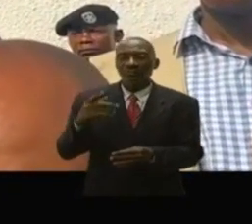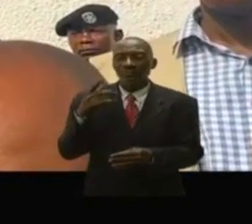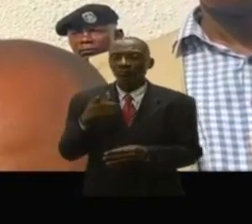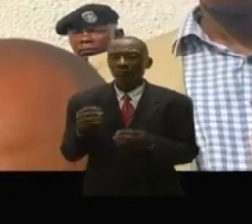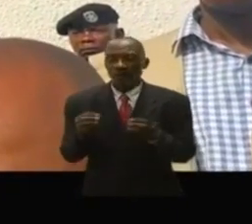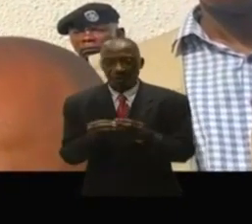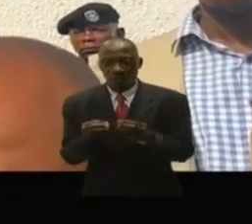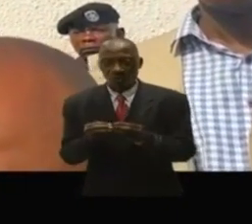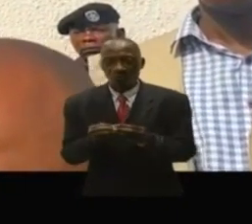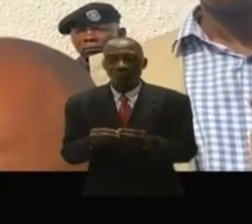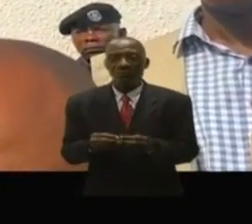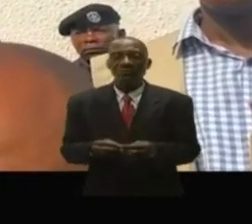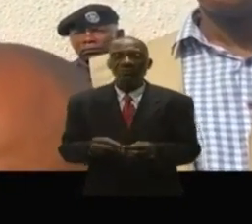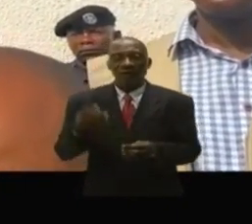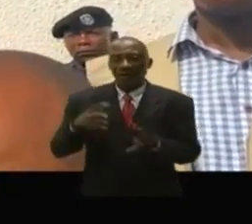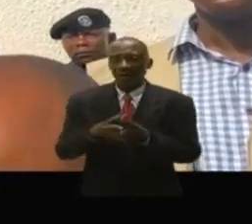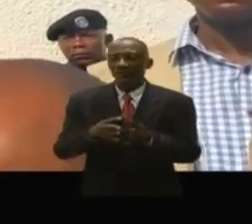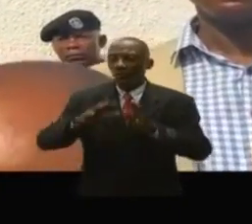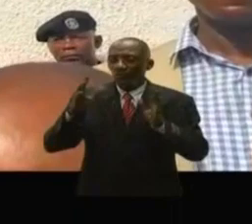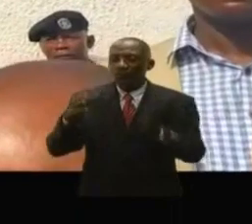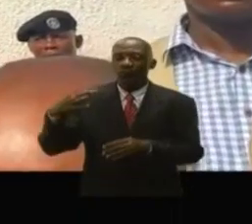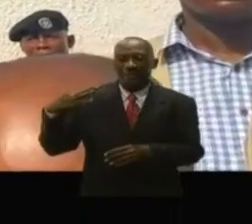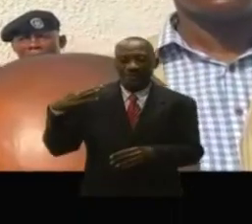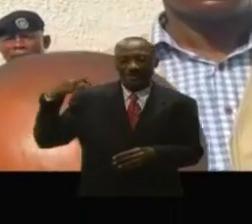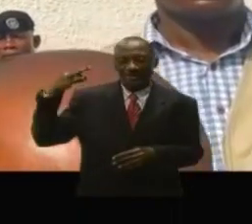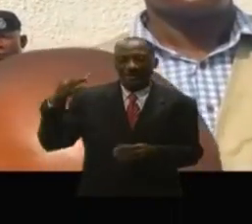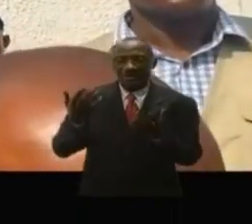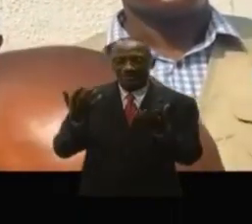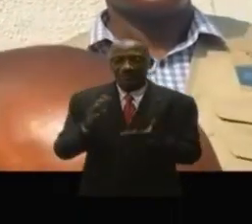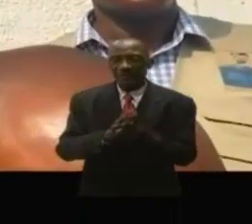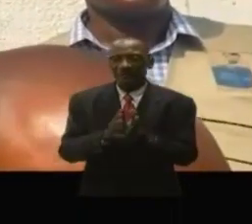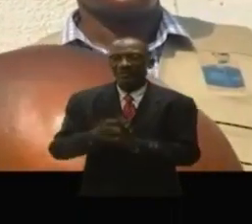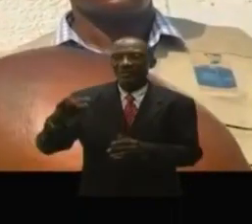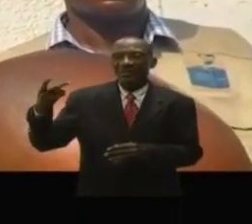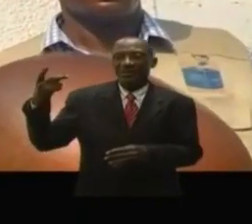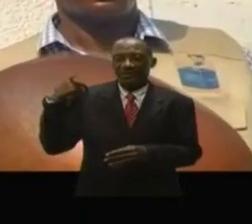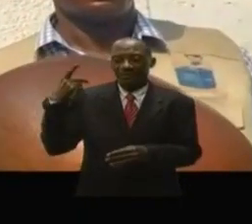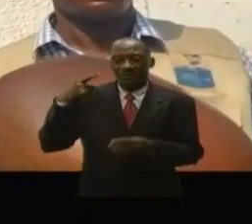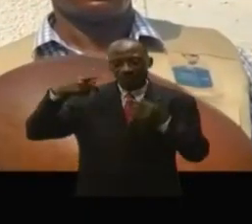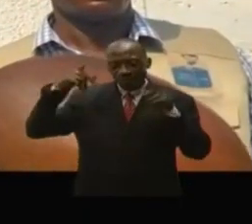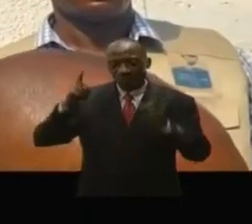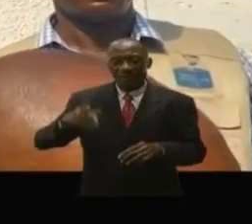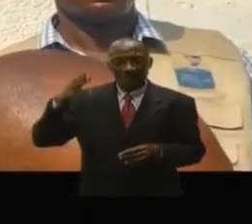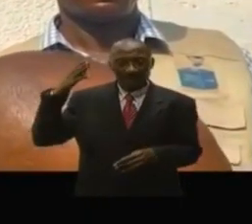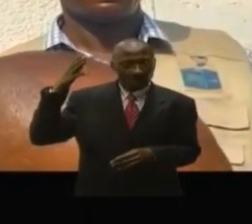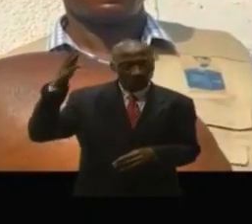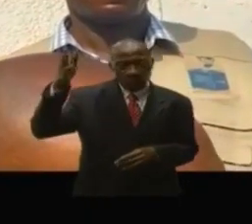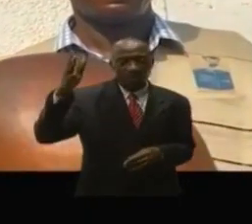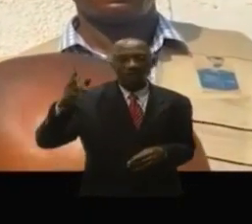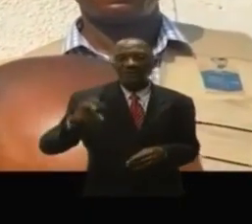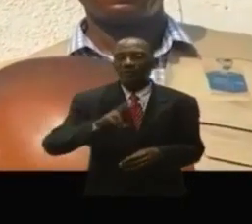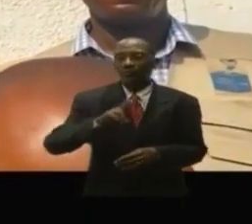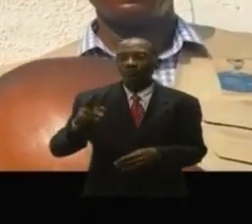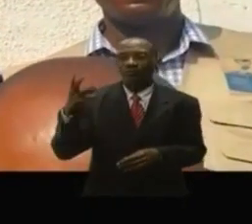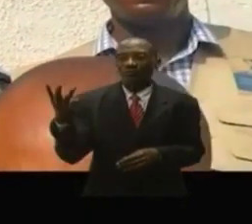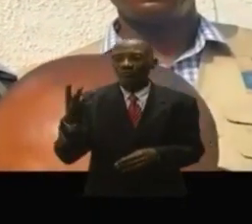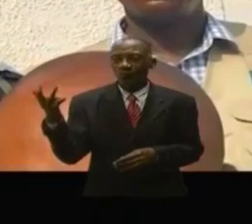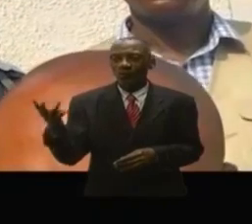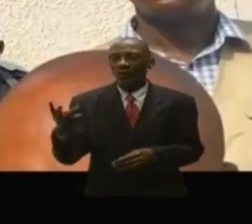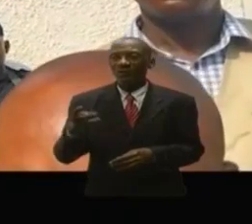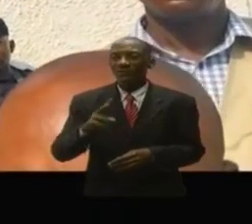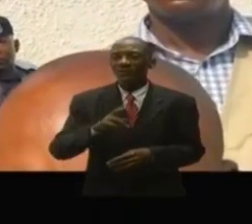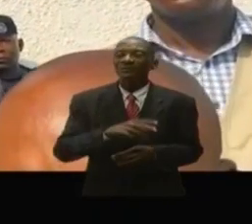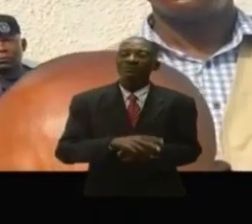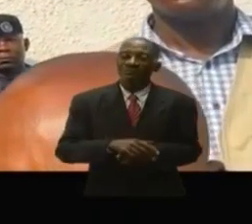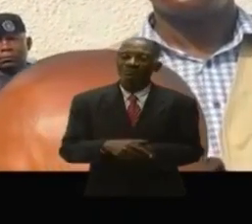juillet, c'est-à-dire 5 jours déjà de l'ouverture des BRTC, mais jusque-là, ici, au